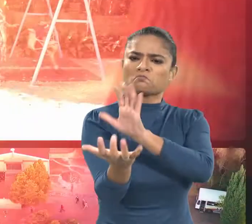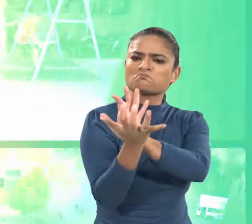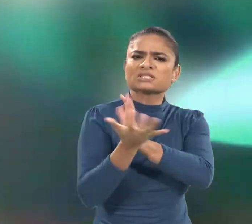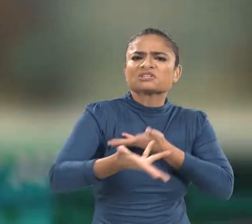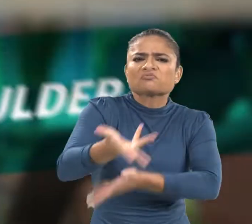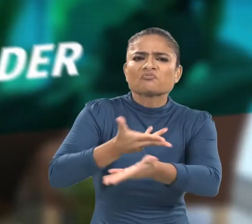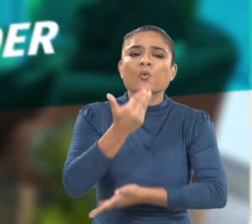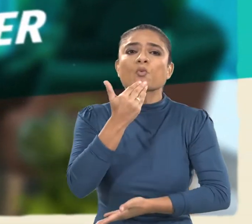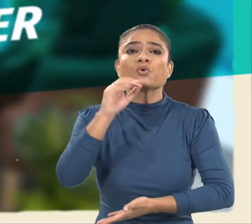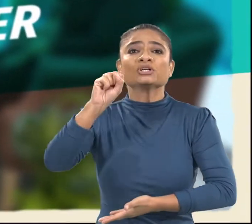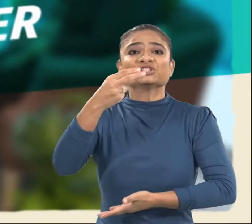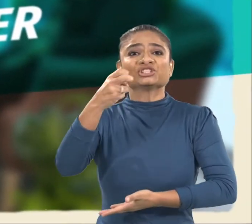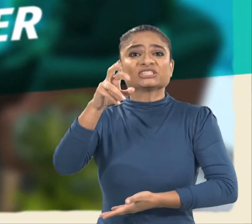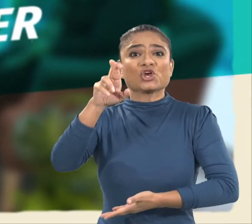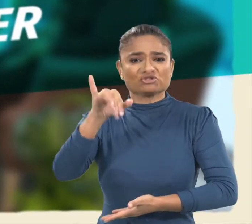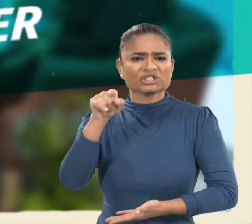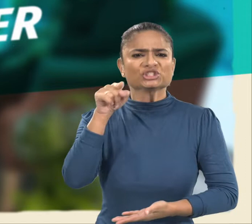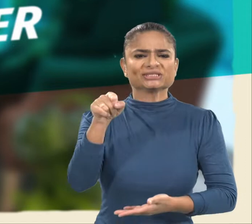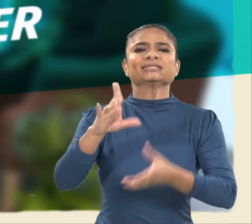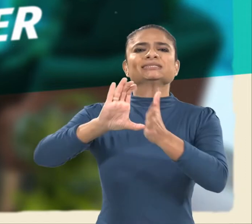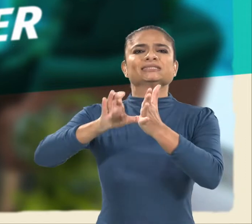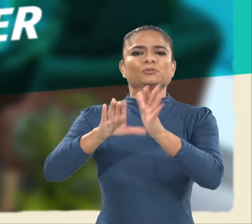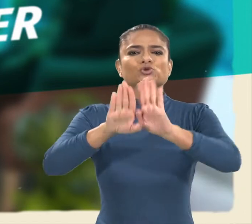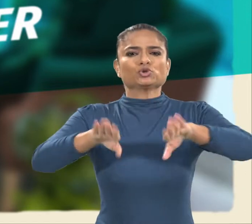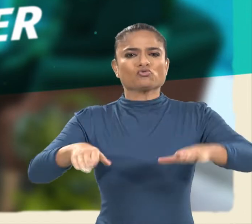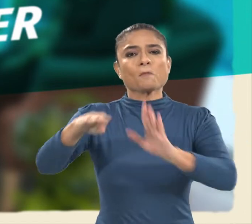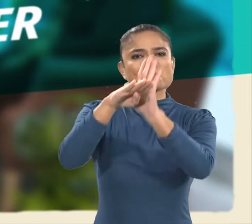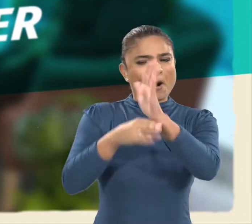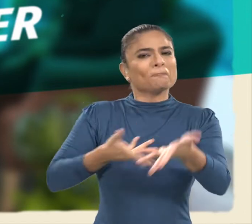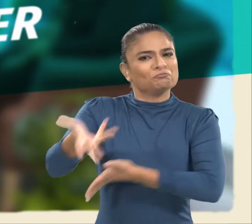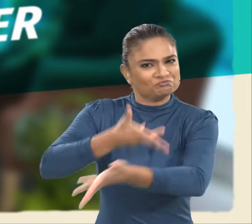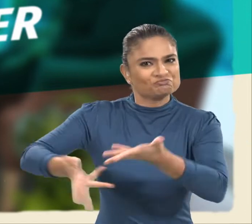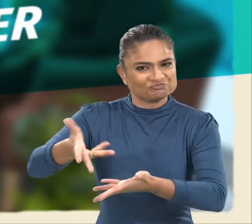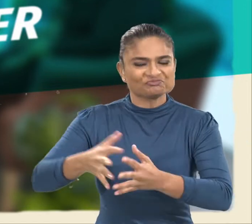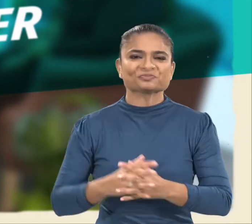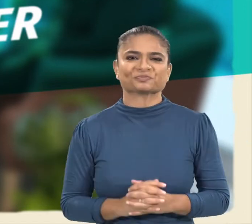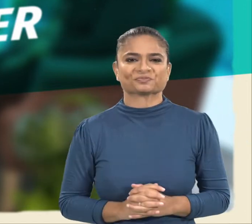Our studio guest for today is Shirley Mulder of the Disabled Children's Action Group.